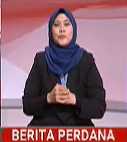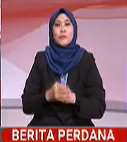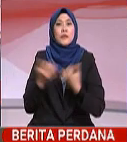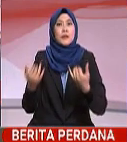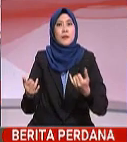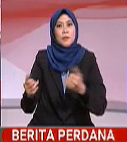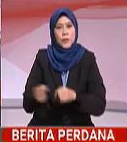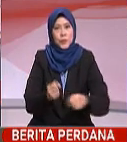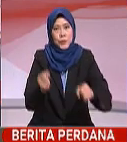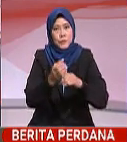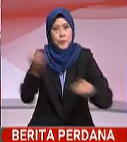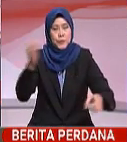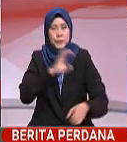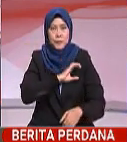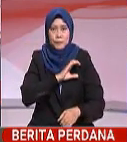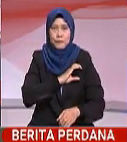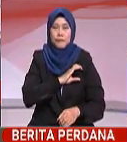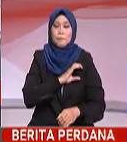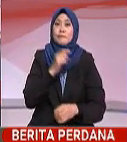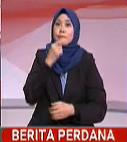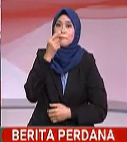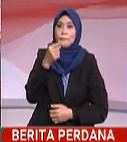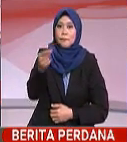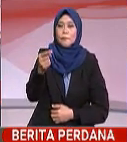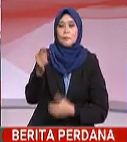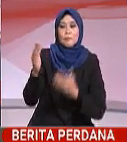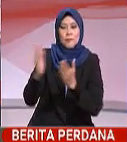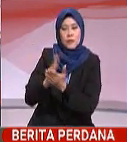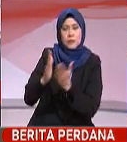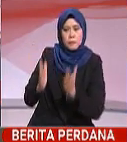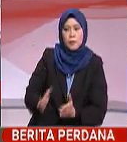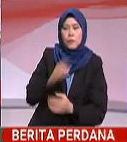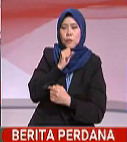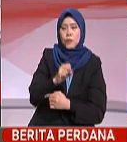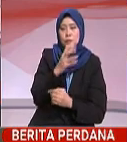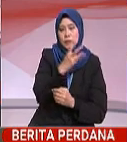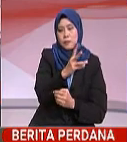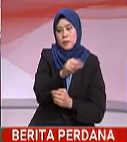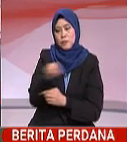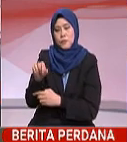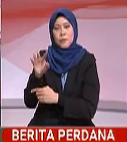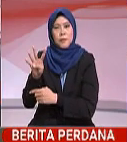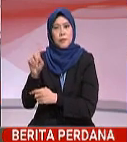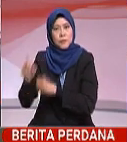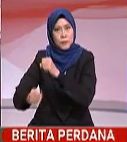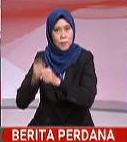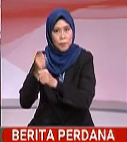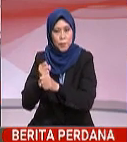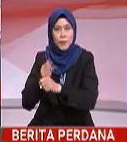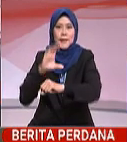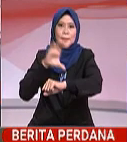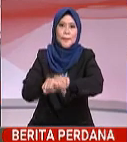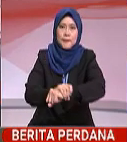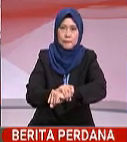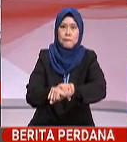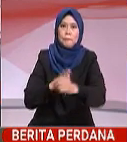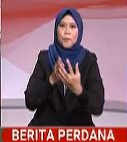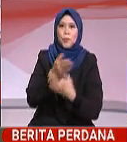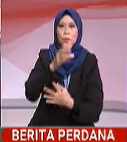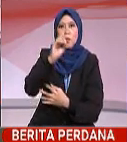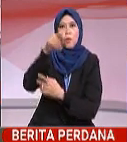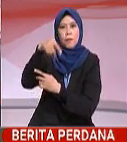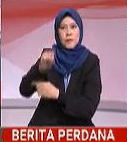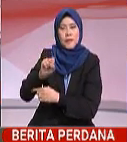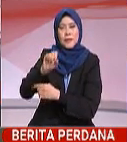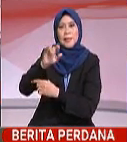Buloh, Superintenden Syafatun Abu Bakar berkata suspek berusia 16 hingga 41 tahun ditangkap menerusi ops